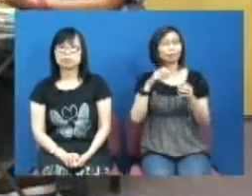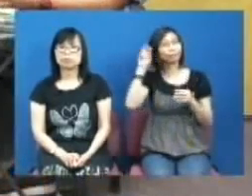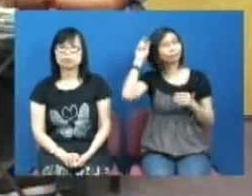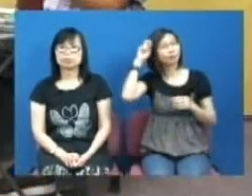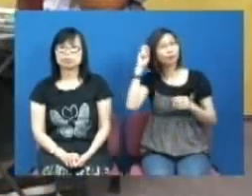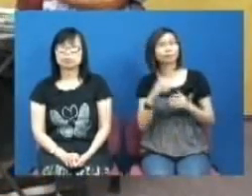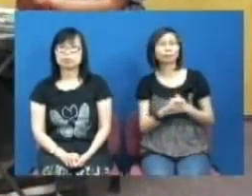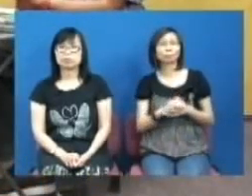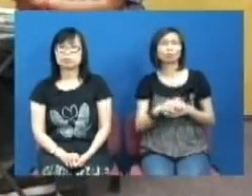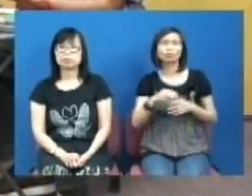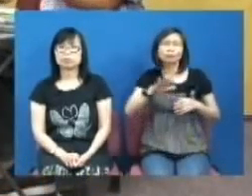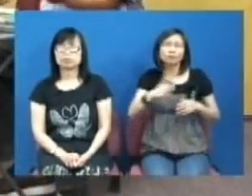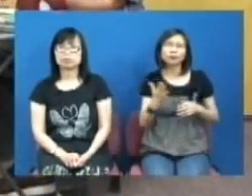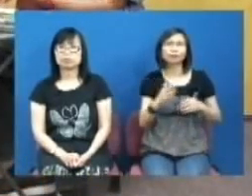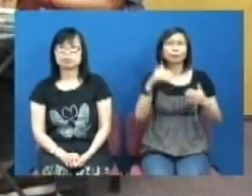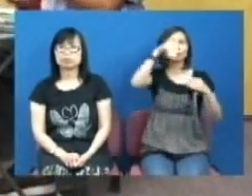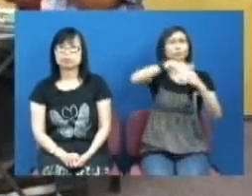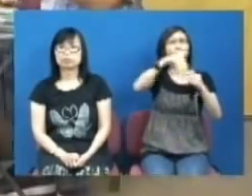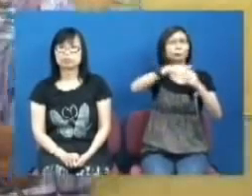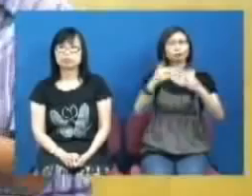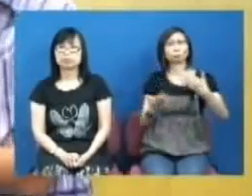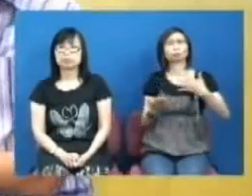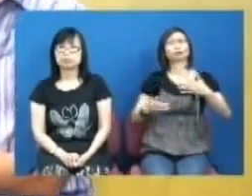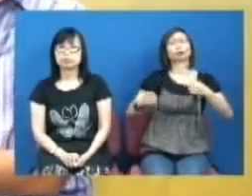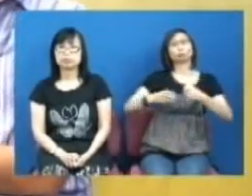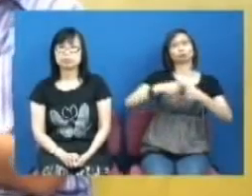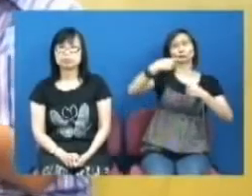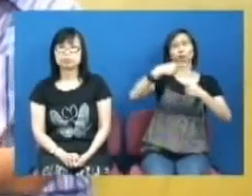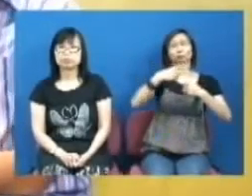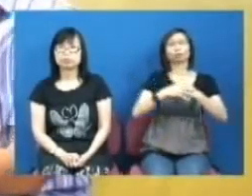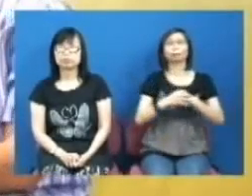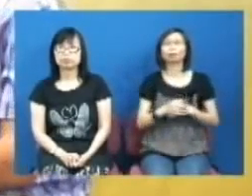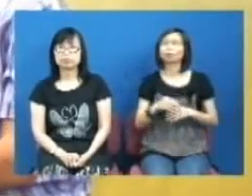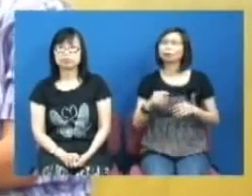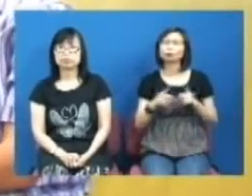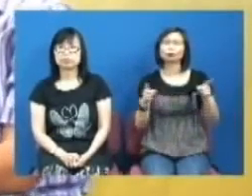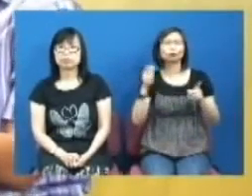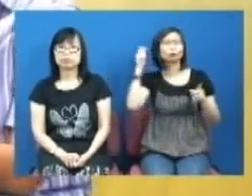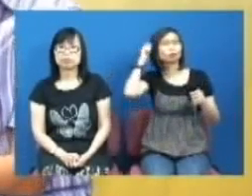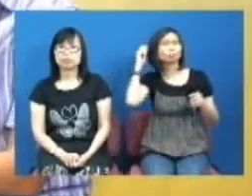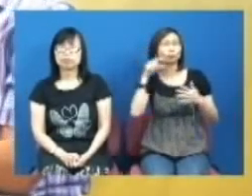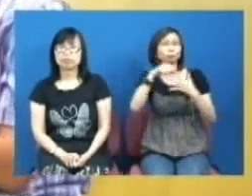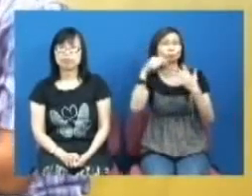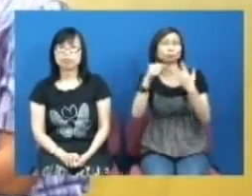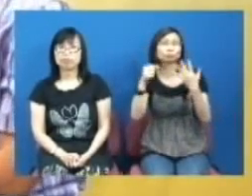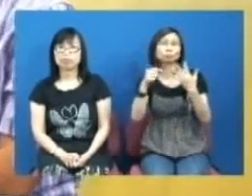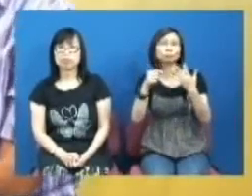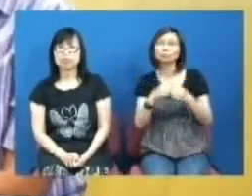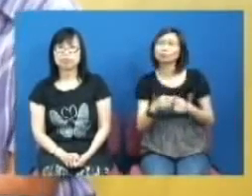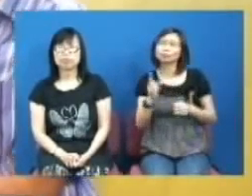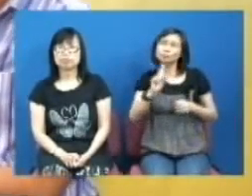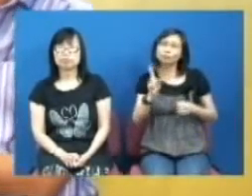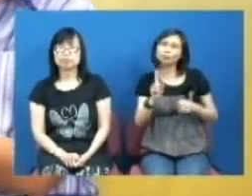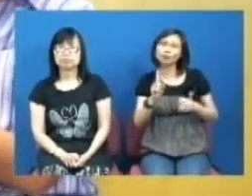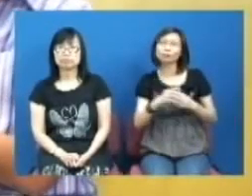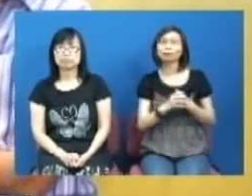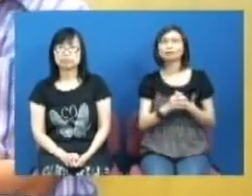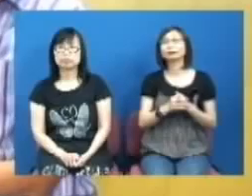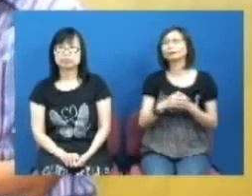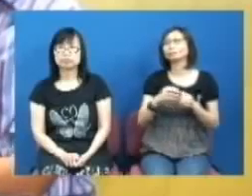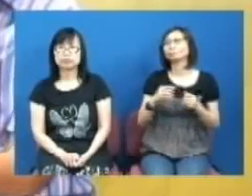釋就係話，如果我用民調作為選同唔選，咁長毛應該十世都唔使選啦。咁但係點解 turn out 佢出嚟選嘅時候，佢